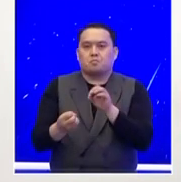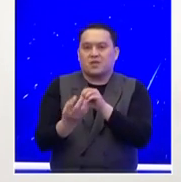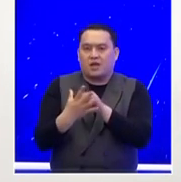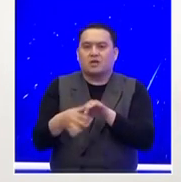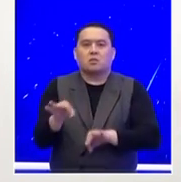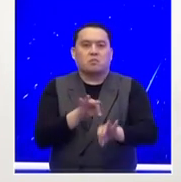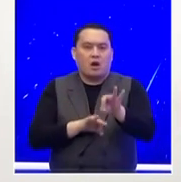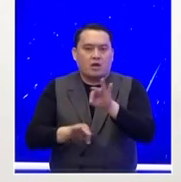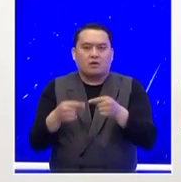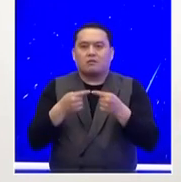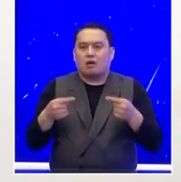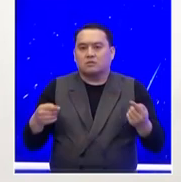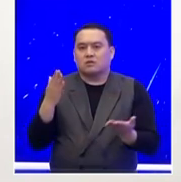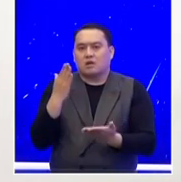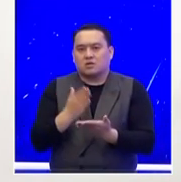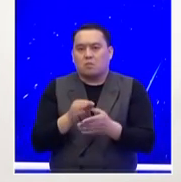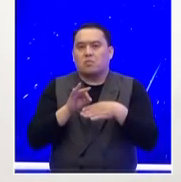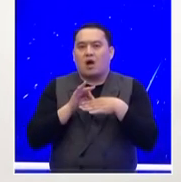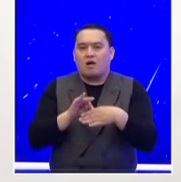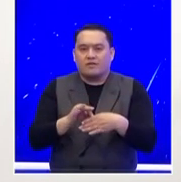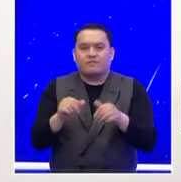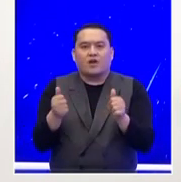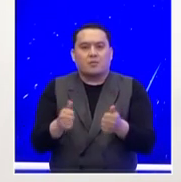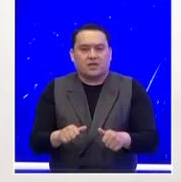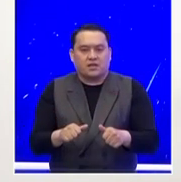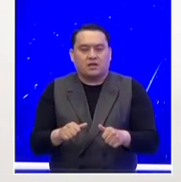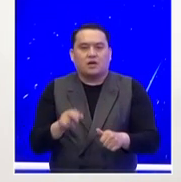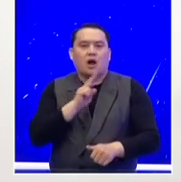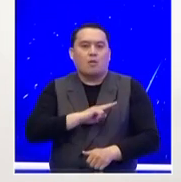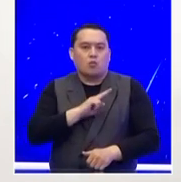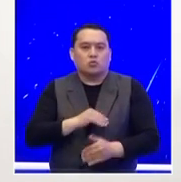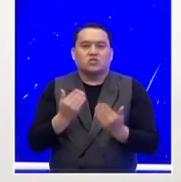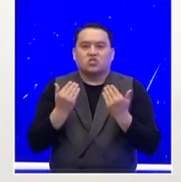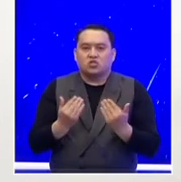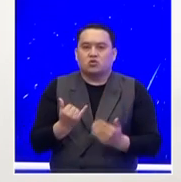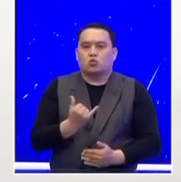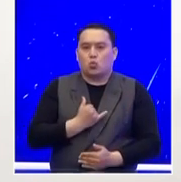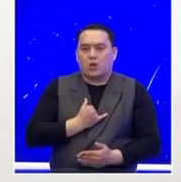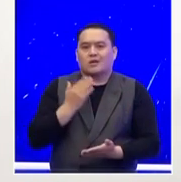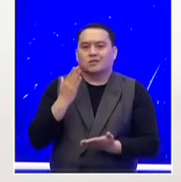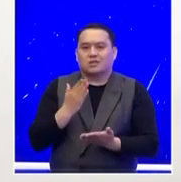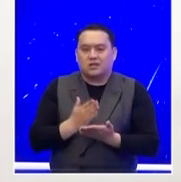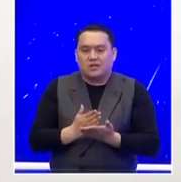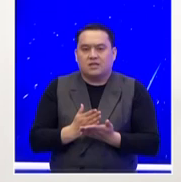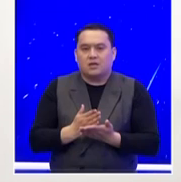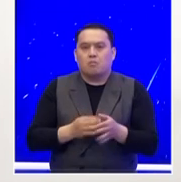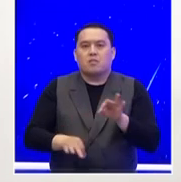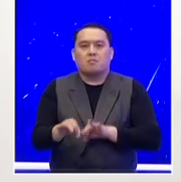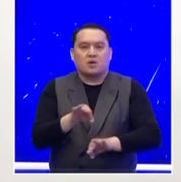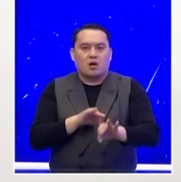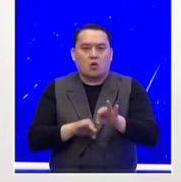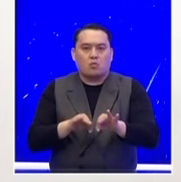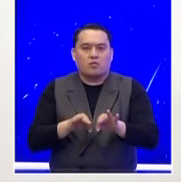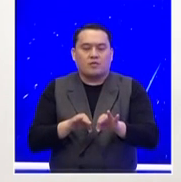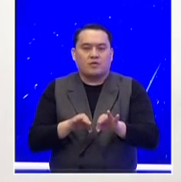разных. Мы все проводим в онлайн-формате. Вся работа сейчас, которую мы сегодня проводили, она проходится под проектом